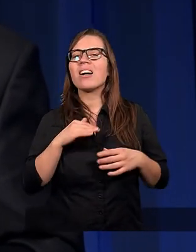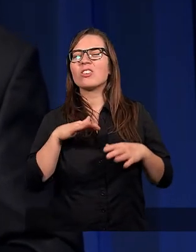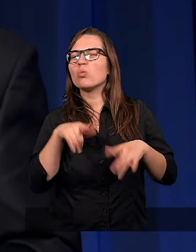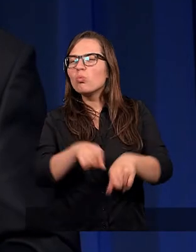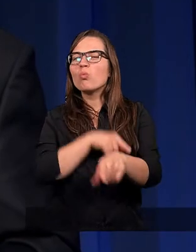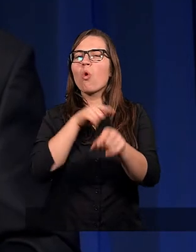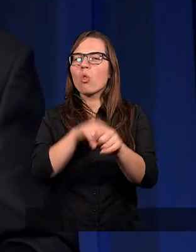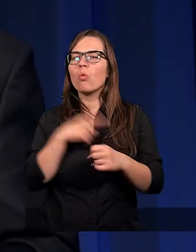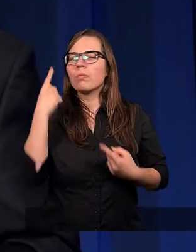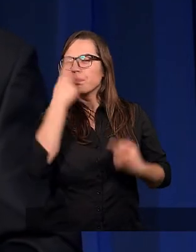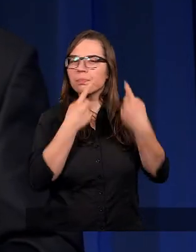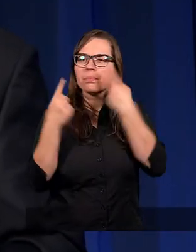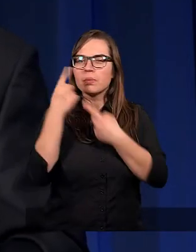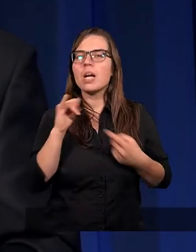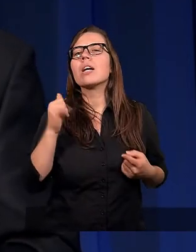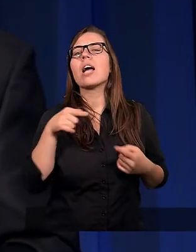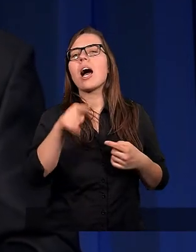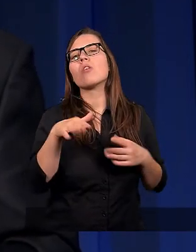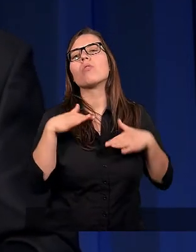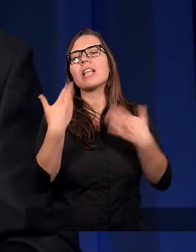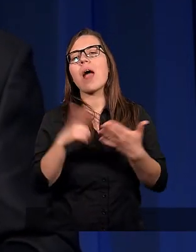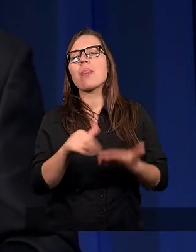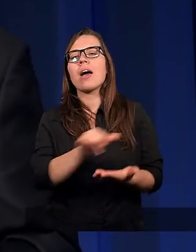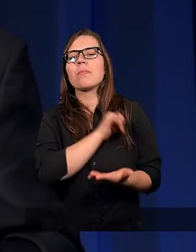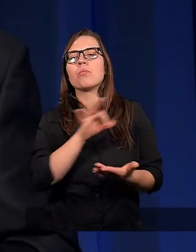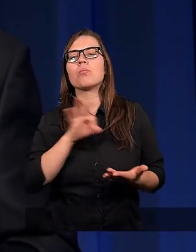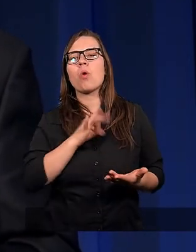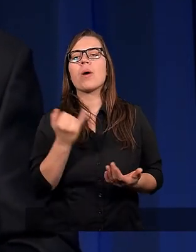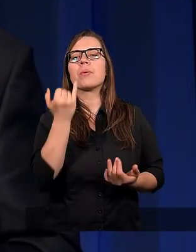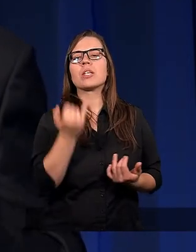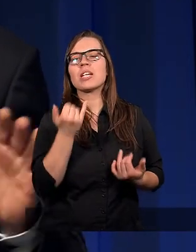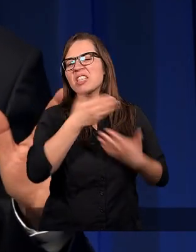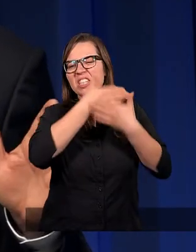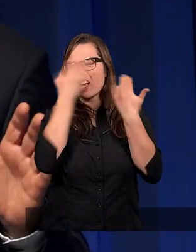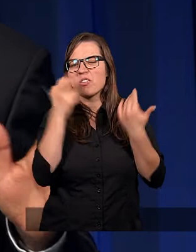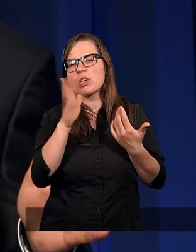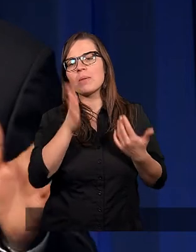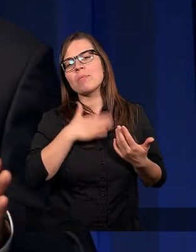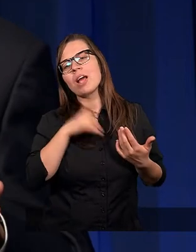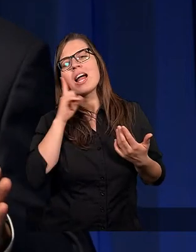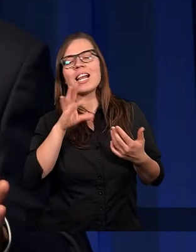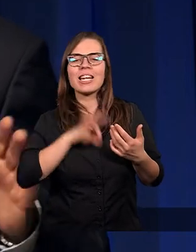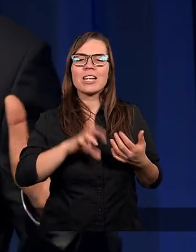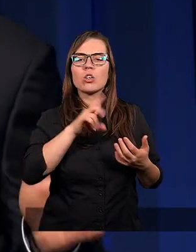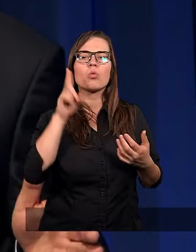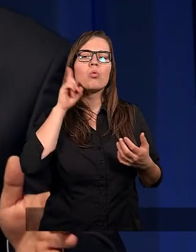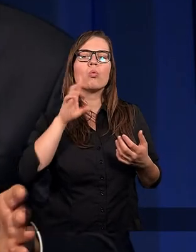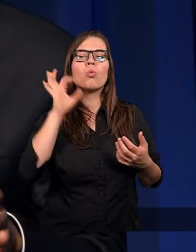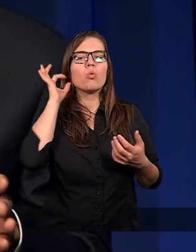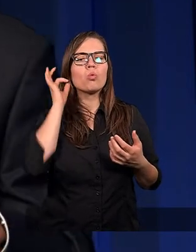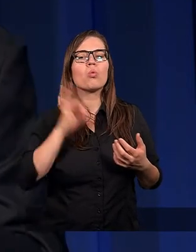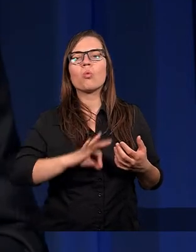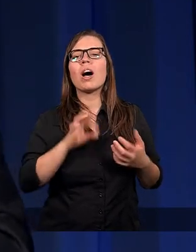zastanawiałem, jakby tutaj dać na imię mojemu dziecku. Nie wiedziałem, czy będę miał syna, czy córkę i nie chciałem